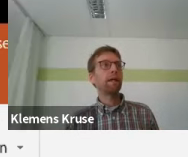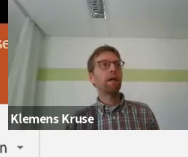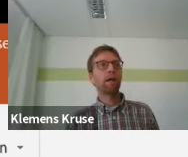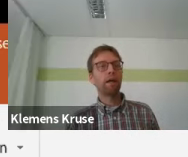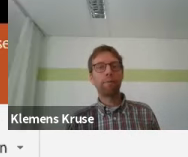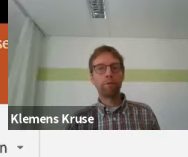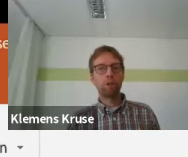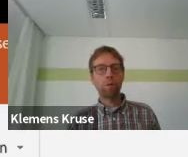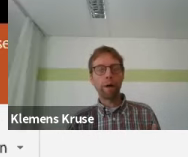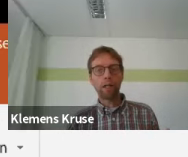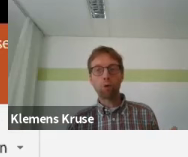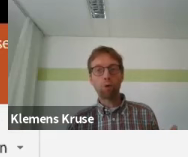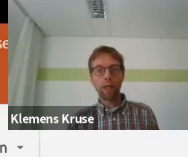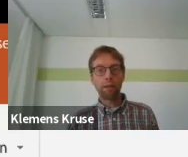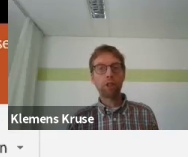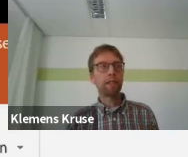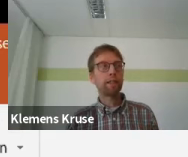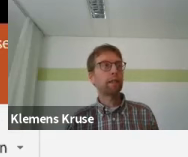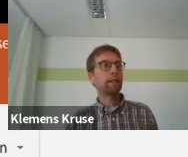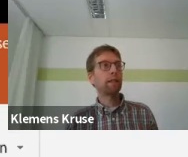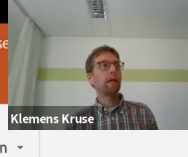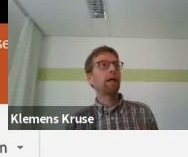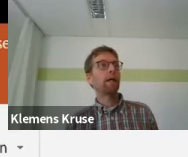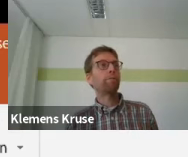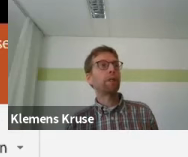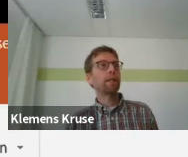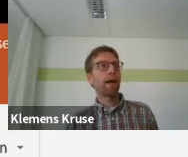es die normalen, schon ohnehin bestehenden